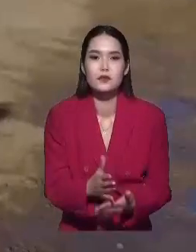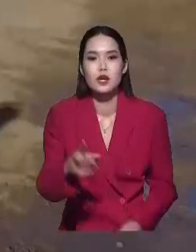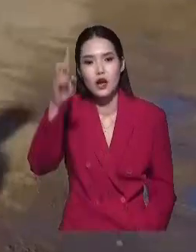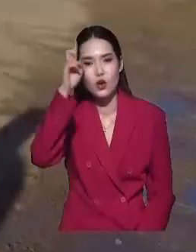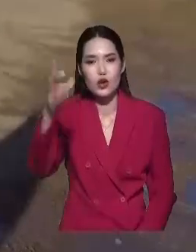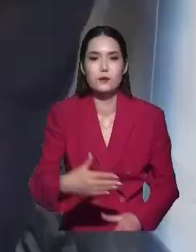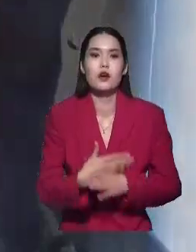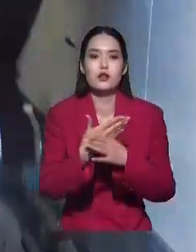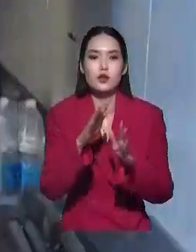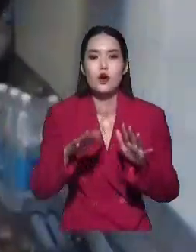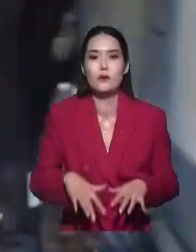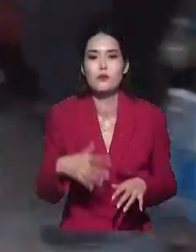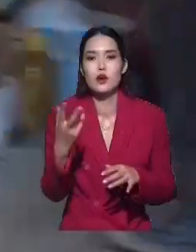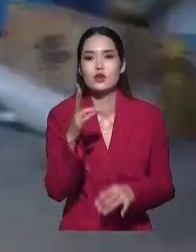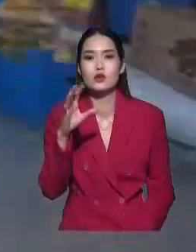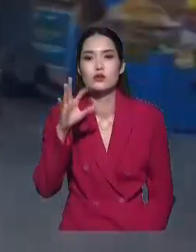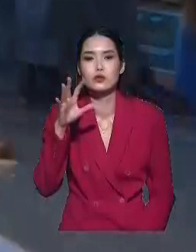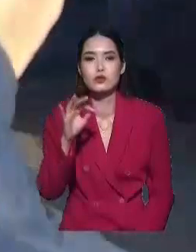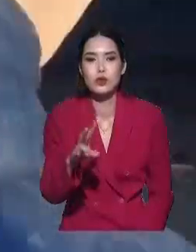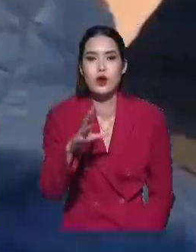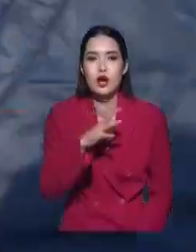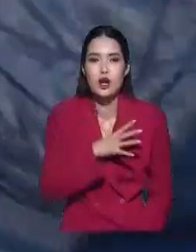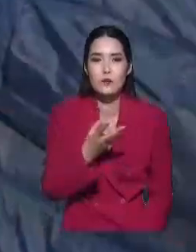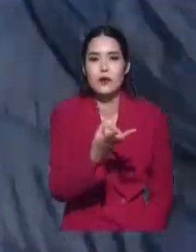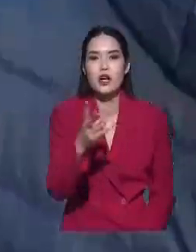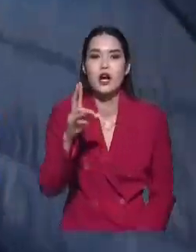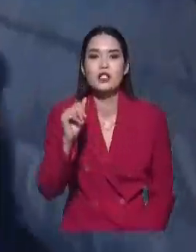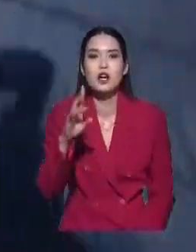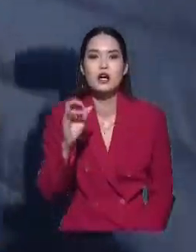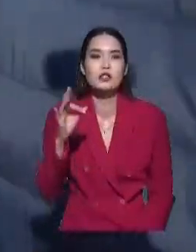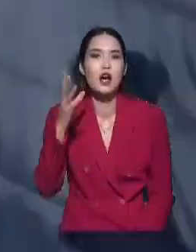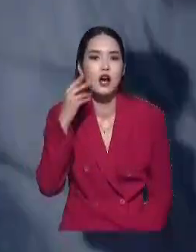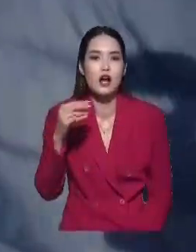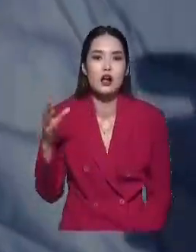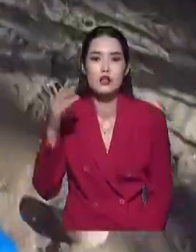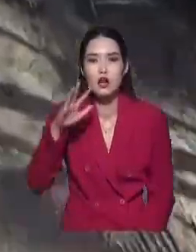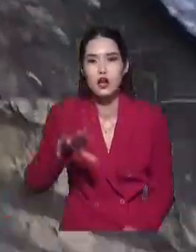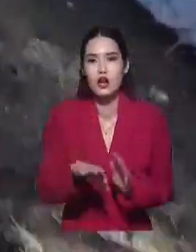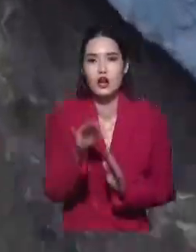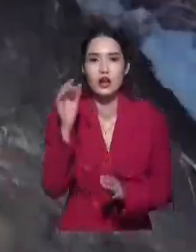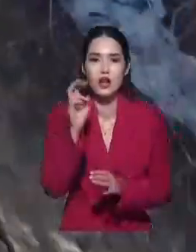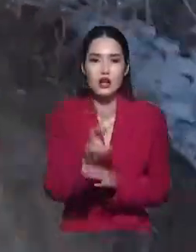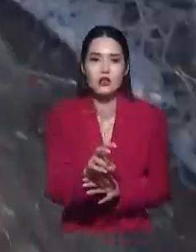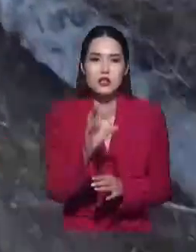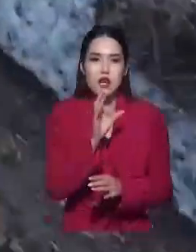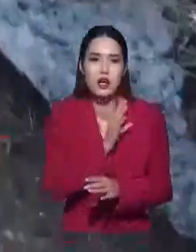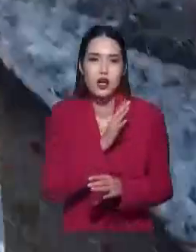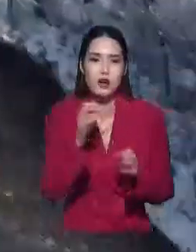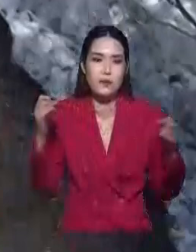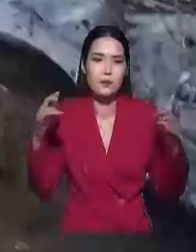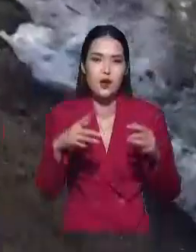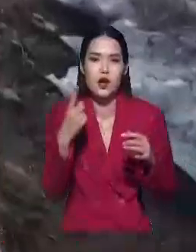еліміздің түкпір-түкпірінен келіп жатыр. Облыстың оңтүстігіне Түркістан, Алматы, Астанадан тонналаған жүк жеткен. Бір Амангелді